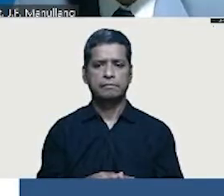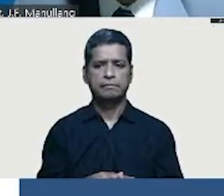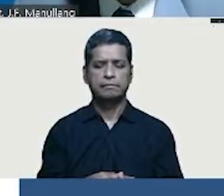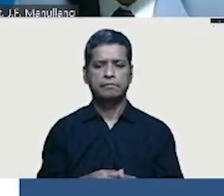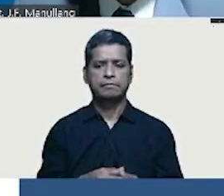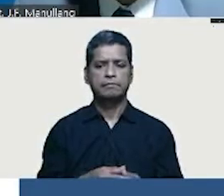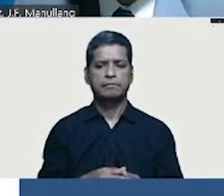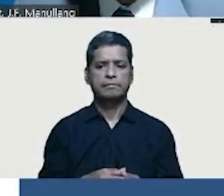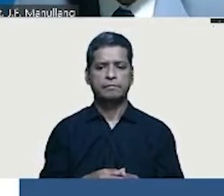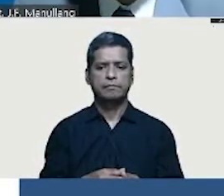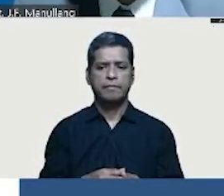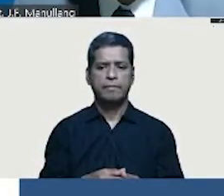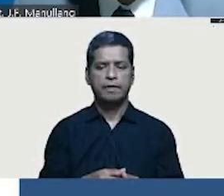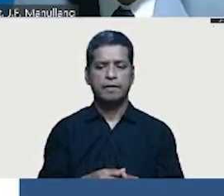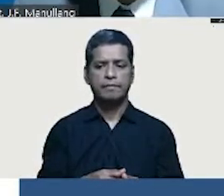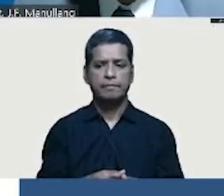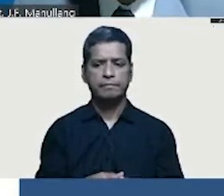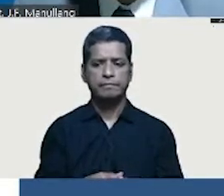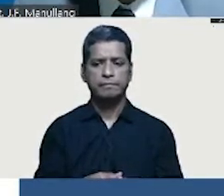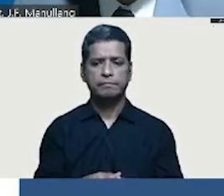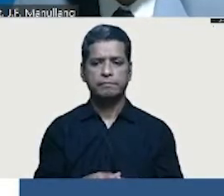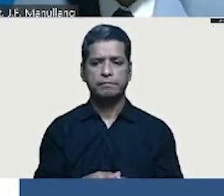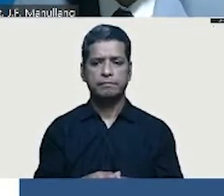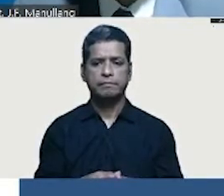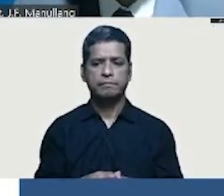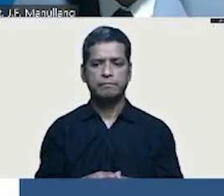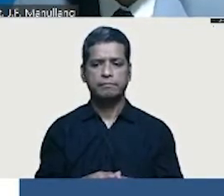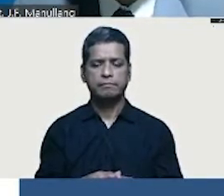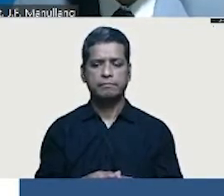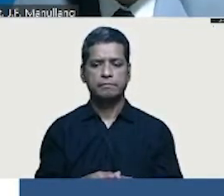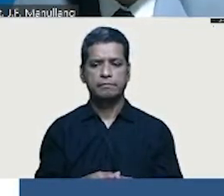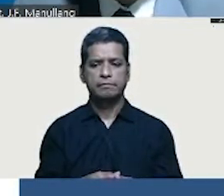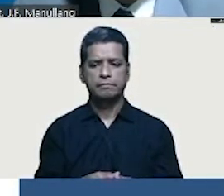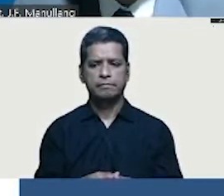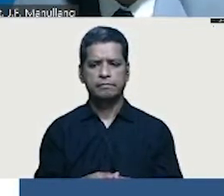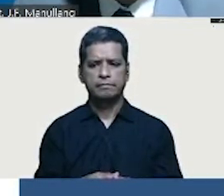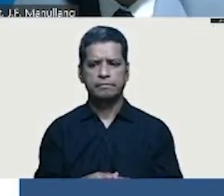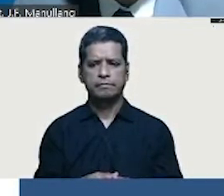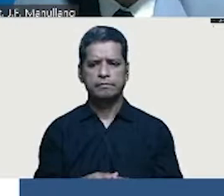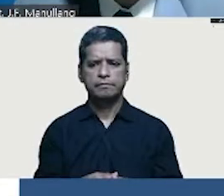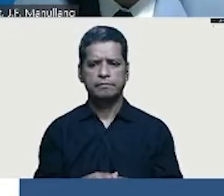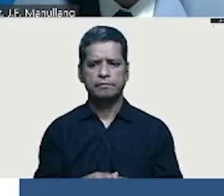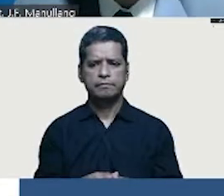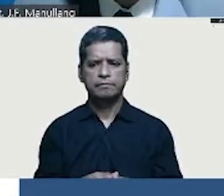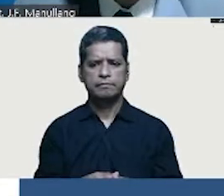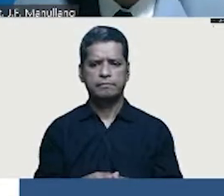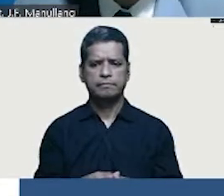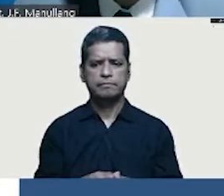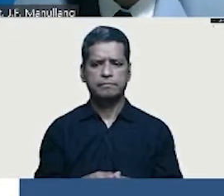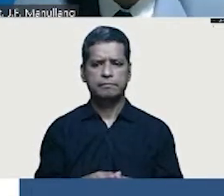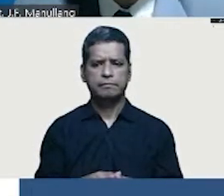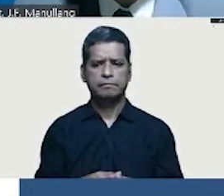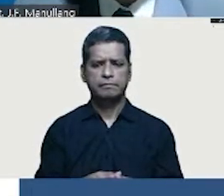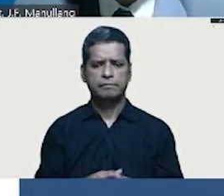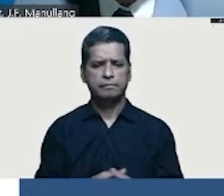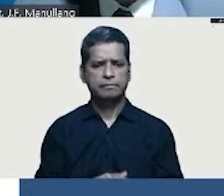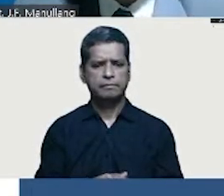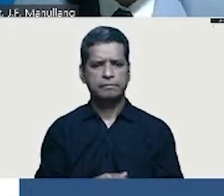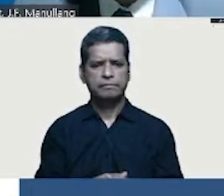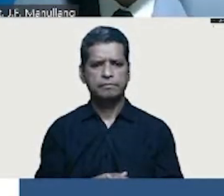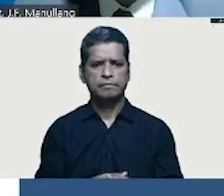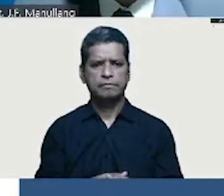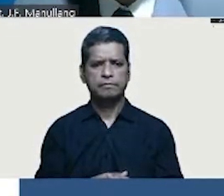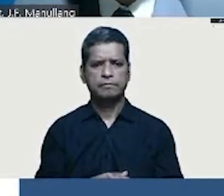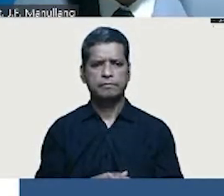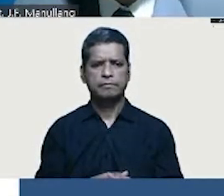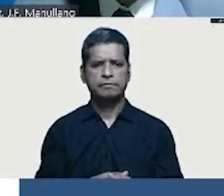itu mengalami siksaan batin ya kenapa bilang melakuan mengalami siksaan batin oleh